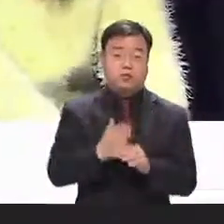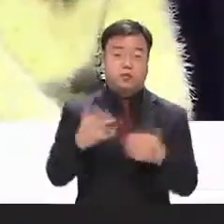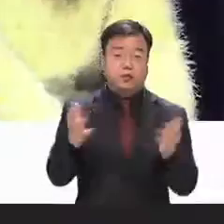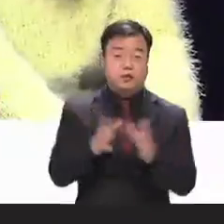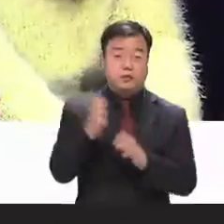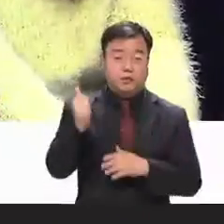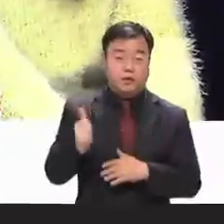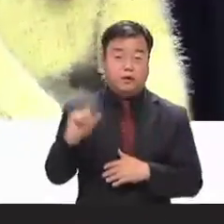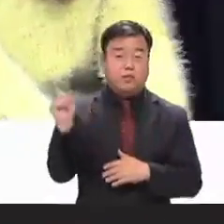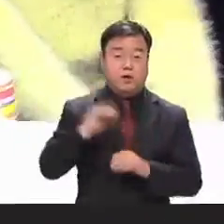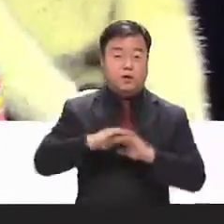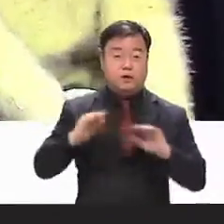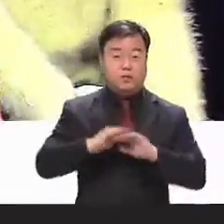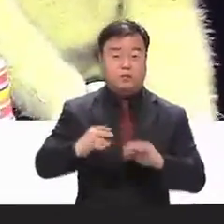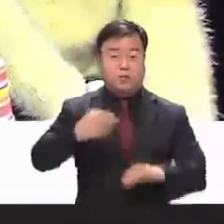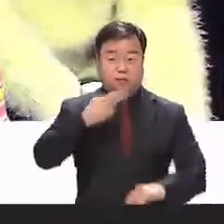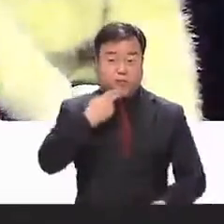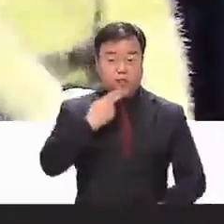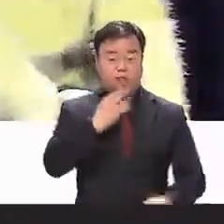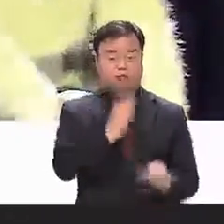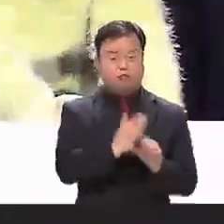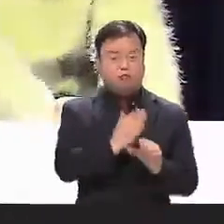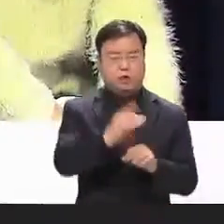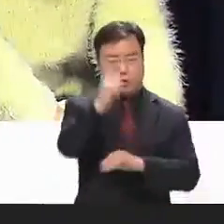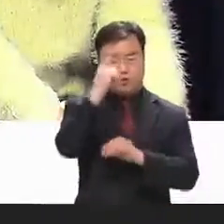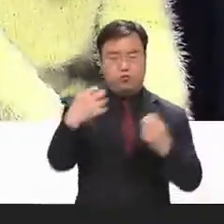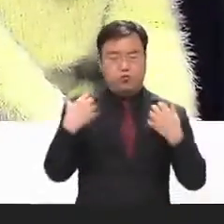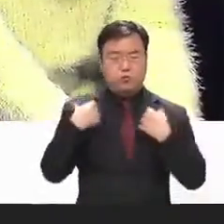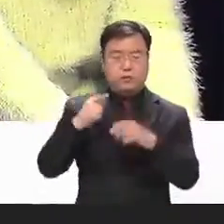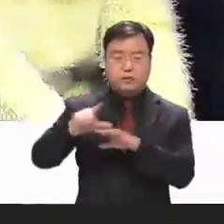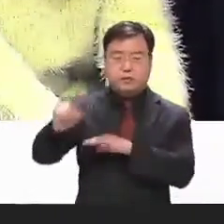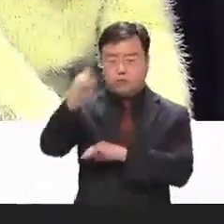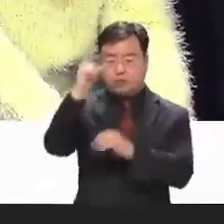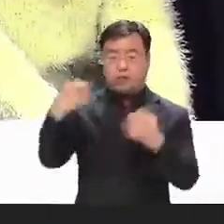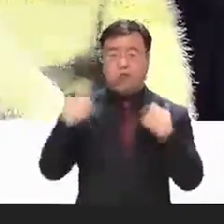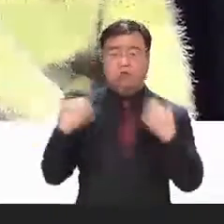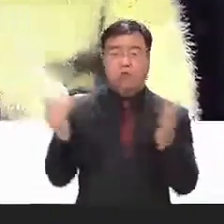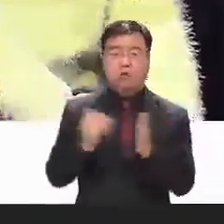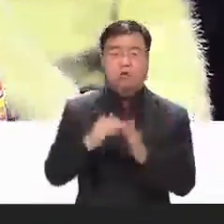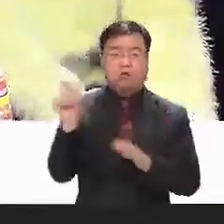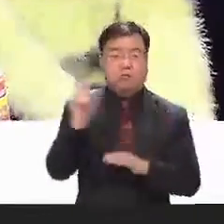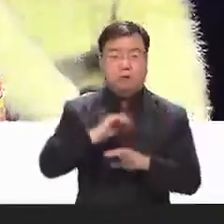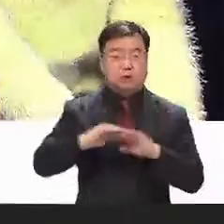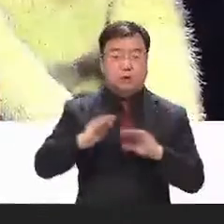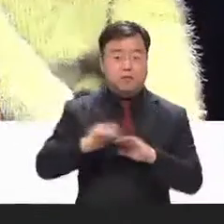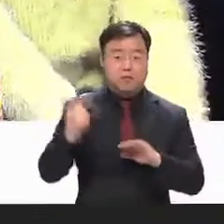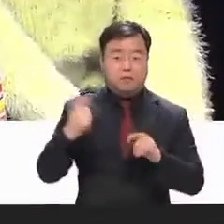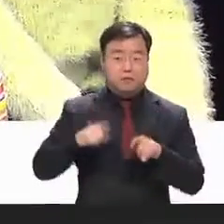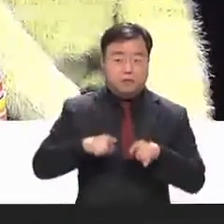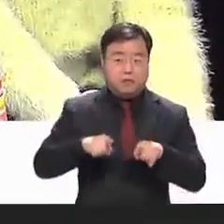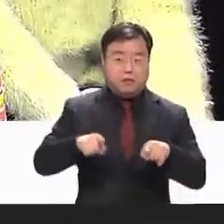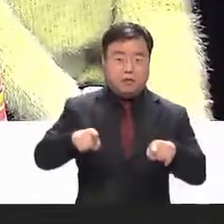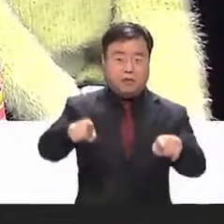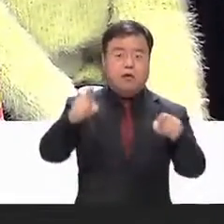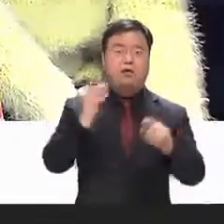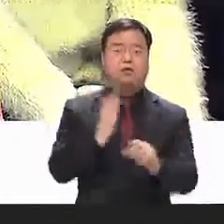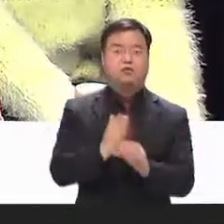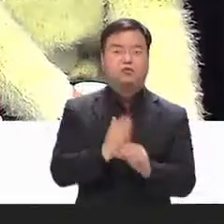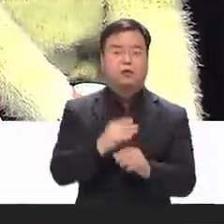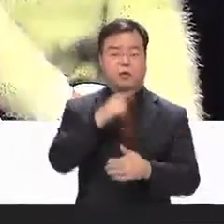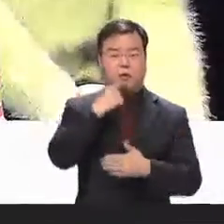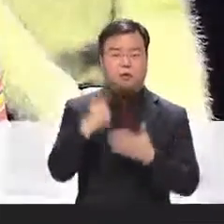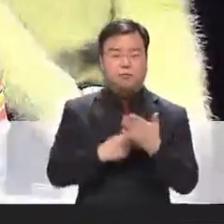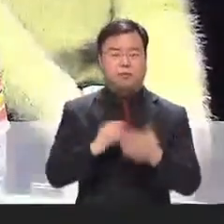내용부터 해결책을 내놓지 않고 중간 정도 장애 질환 정도까지가 아무리 평양 저희 더 락이 기존의 트페는